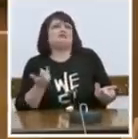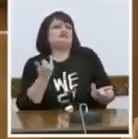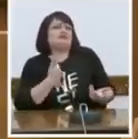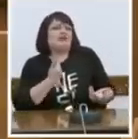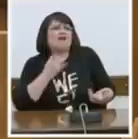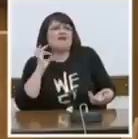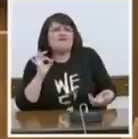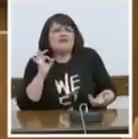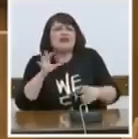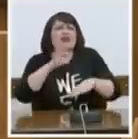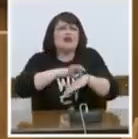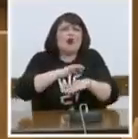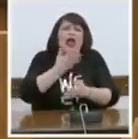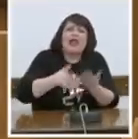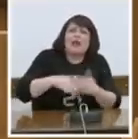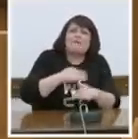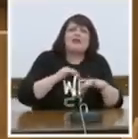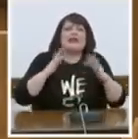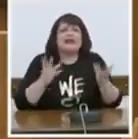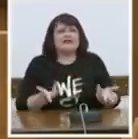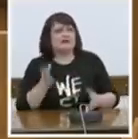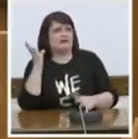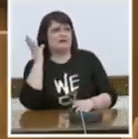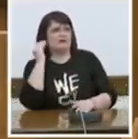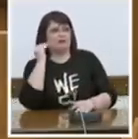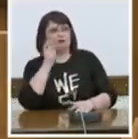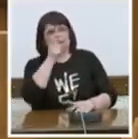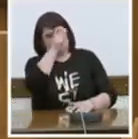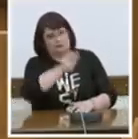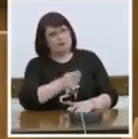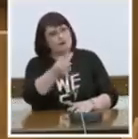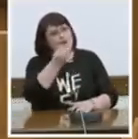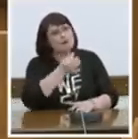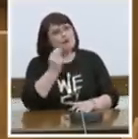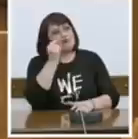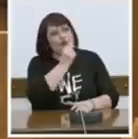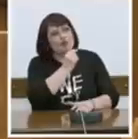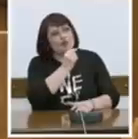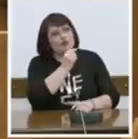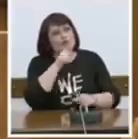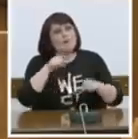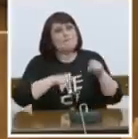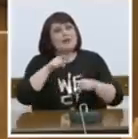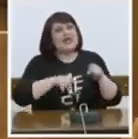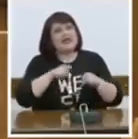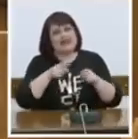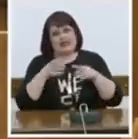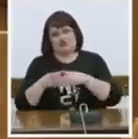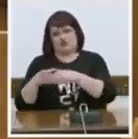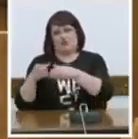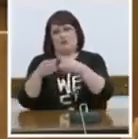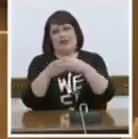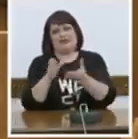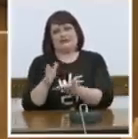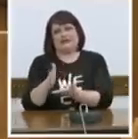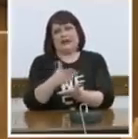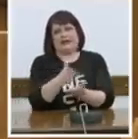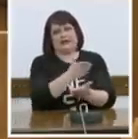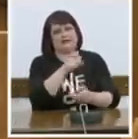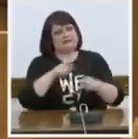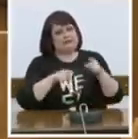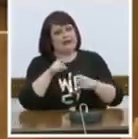ασθένειας ή αναπηρίας. Άκουσα τον κύριο Πρωθυπουργό να μιλάει για κάποιες μόνο από τις διακρίσεις αυτές. Θα